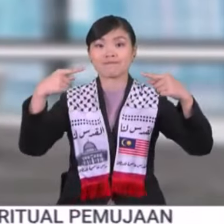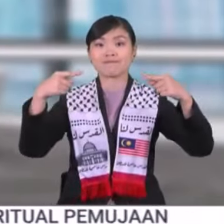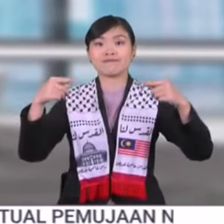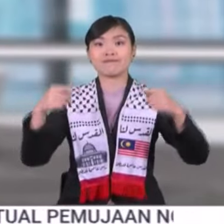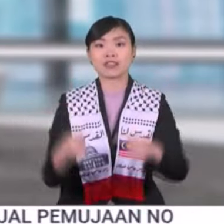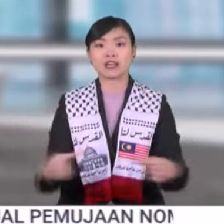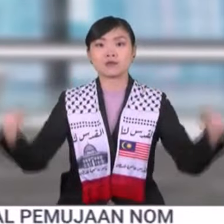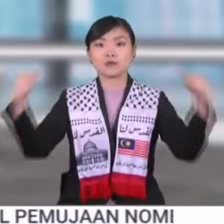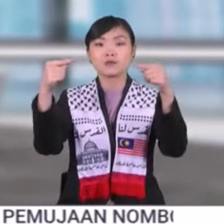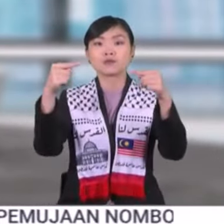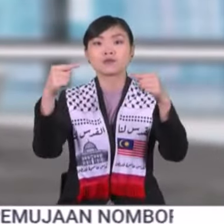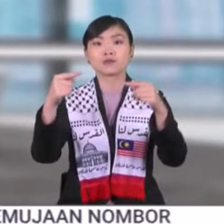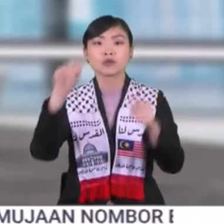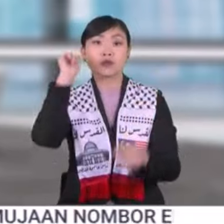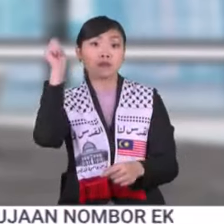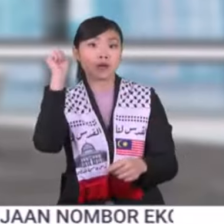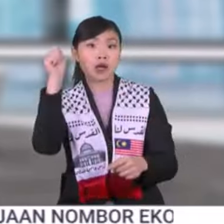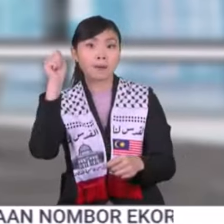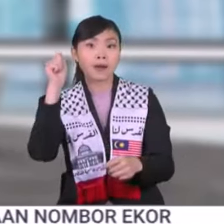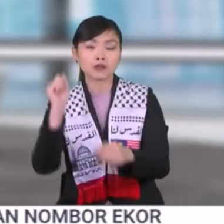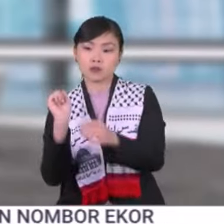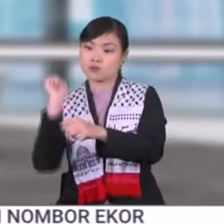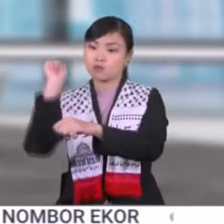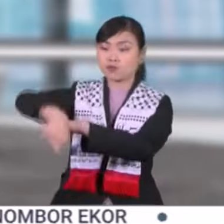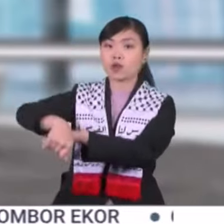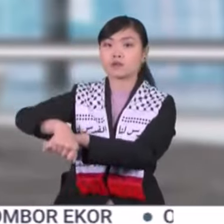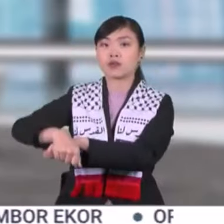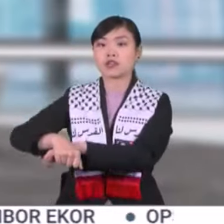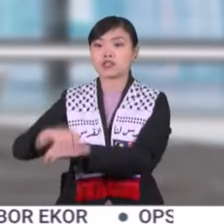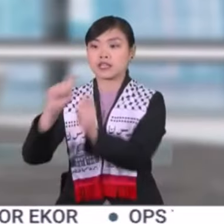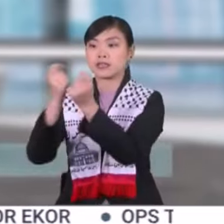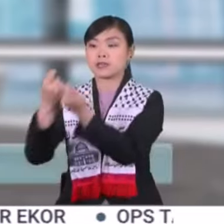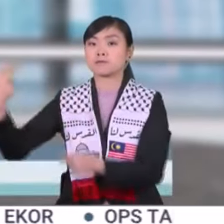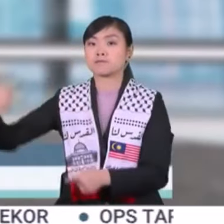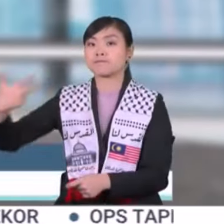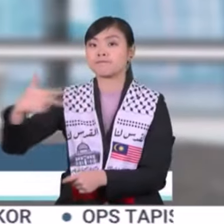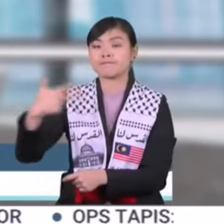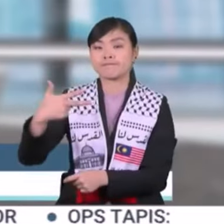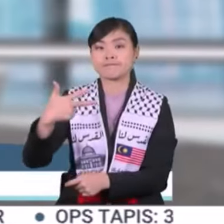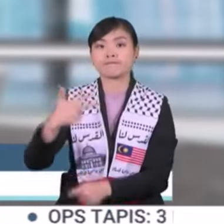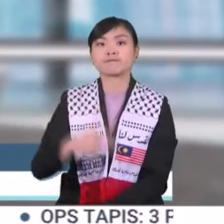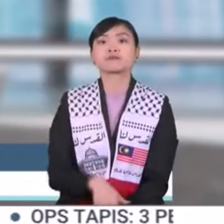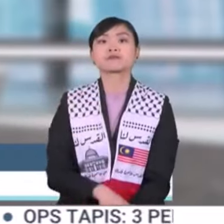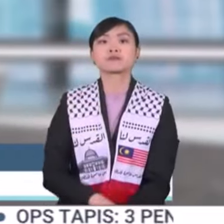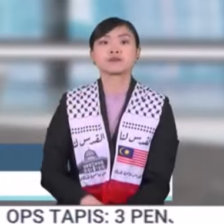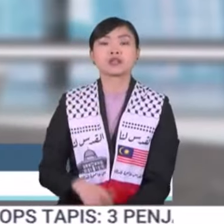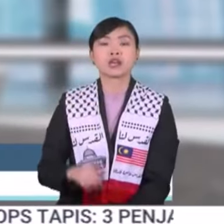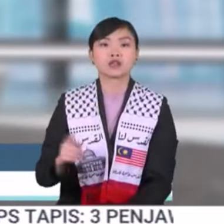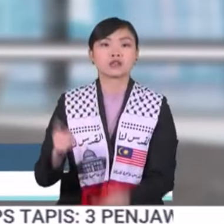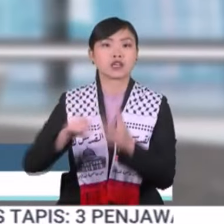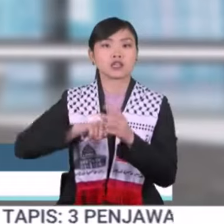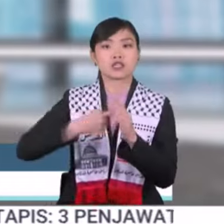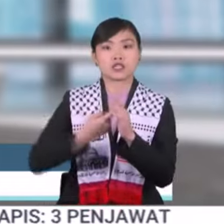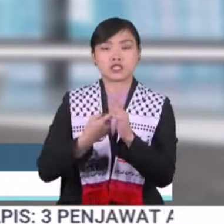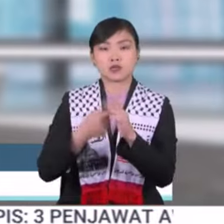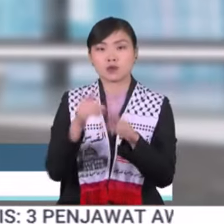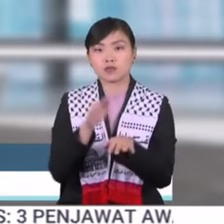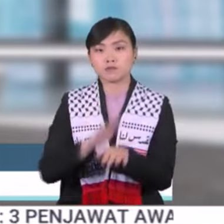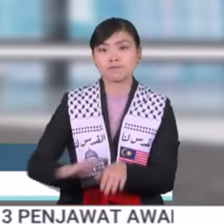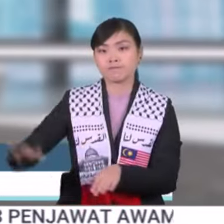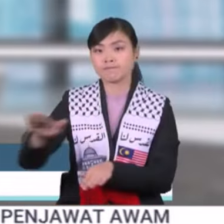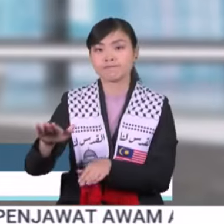menundukkan pasangan dari Denmark, Kim Astrup Anders Karup Rasmussen. Gandingan di ranking ke-12 dunia itu bermula dengan langkah kanan apabila